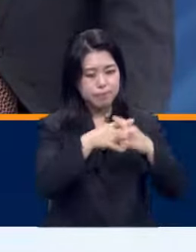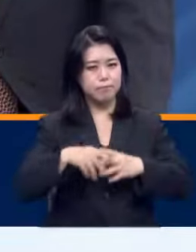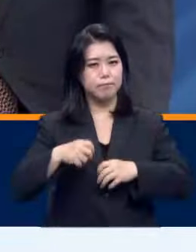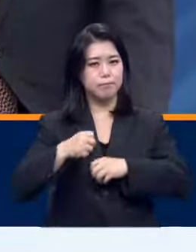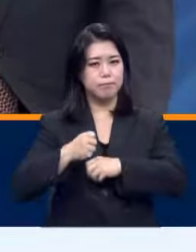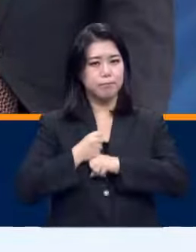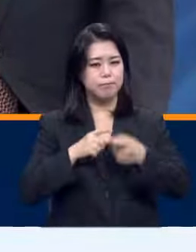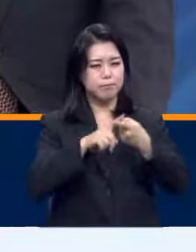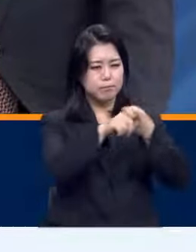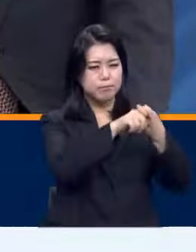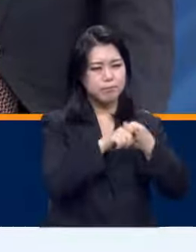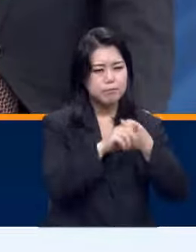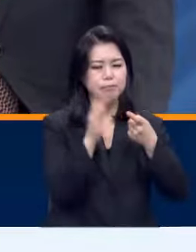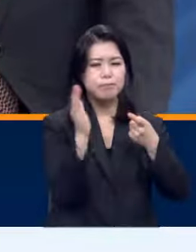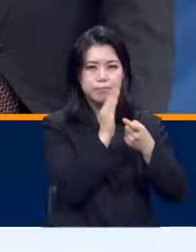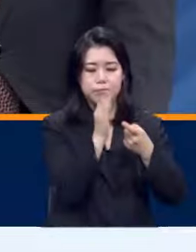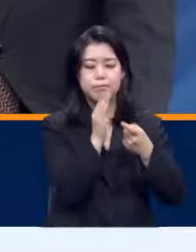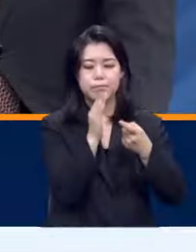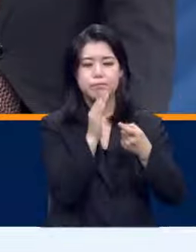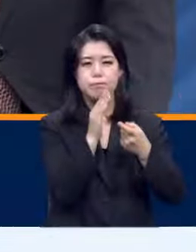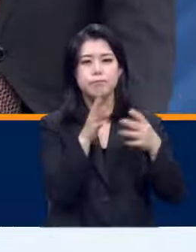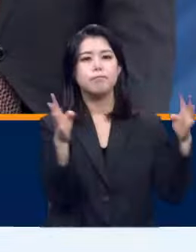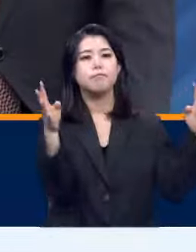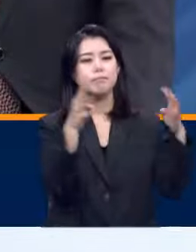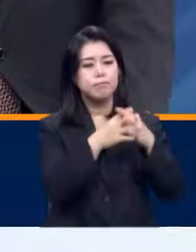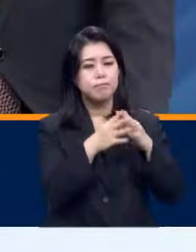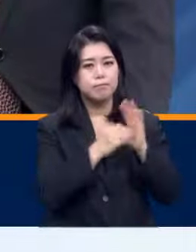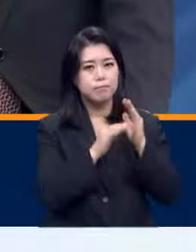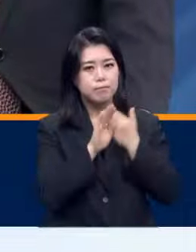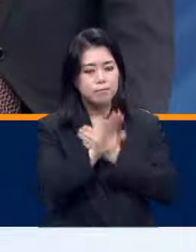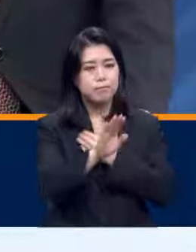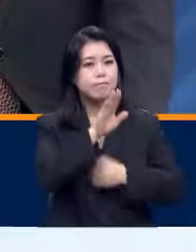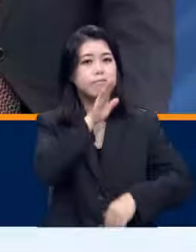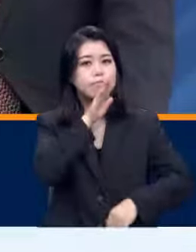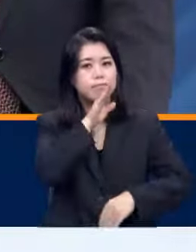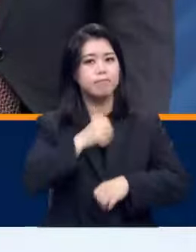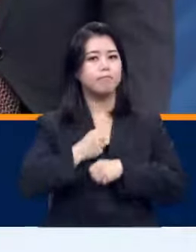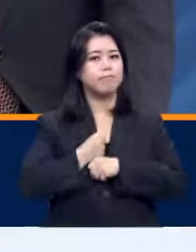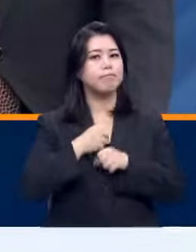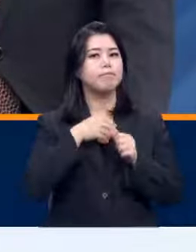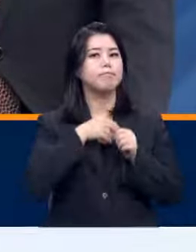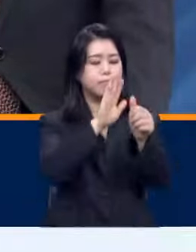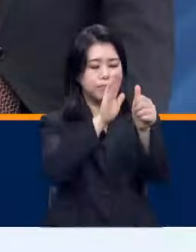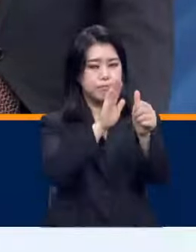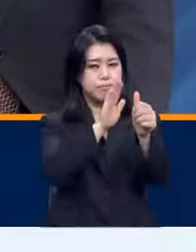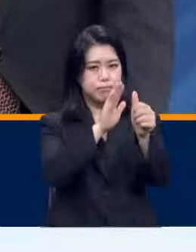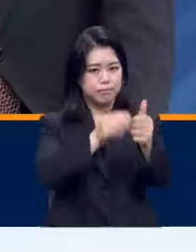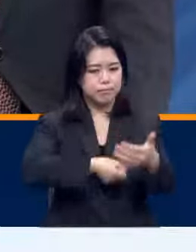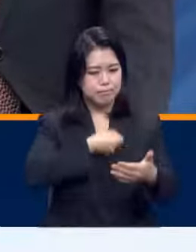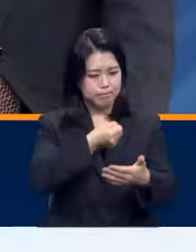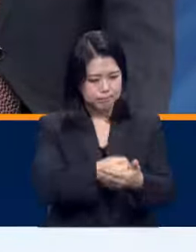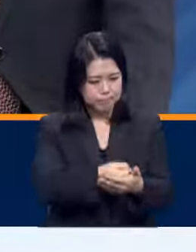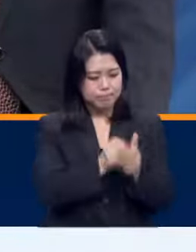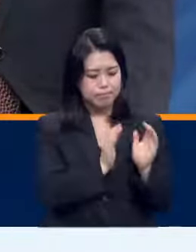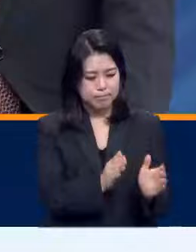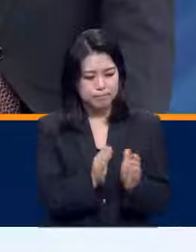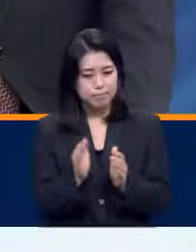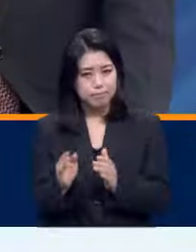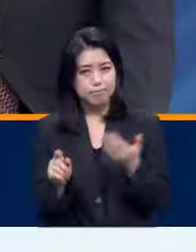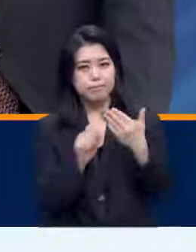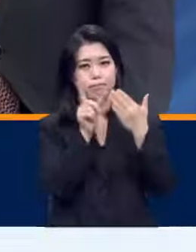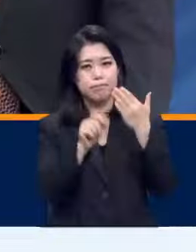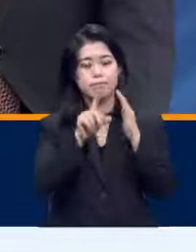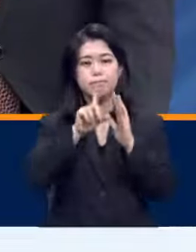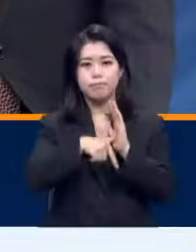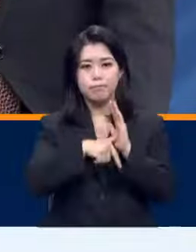준한다고 뭐 평가를 받기도 했던 그 조약이 체결된 다음음 면 실제 병력 파병으로 이제 마음을 굳히고 준비에 들어가서 9월 달에